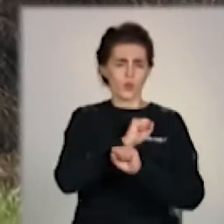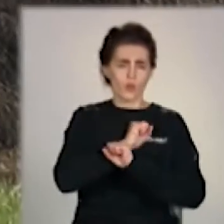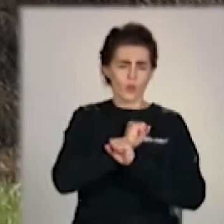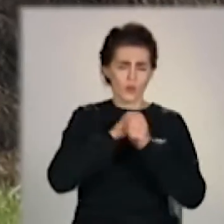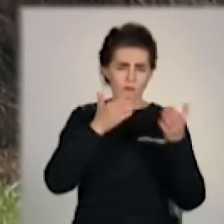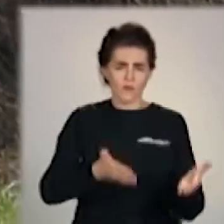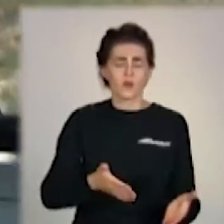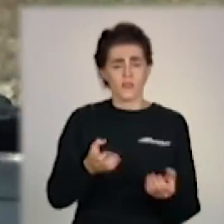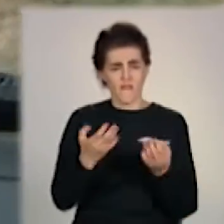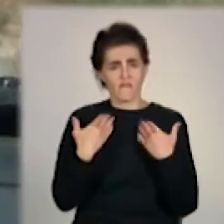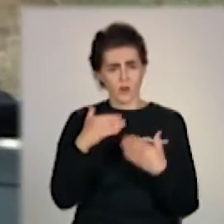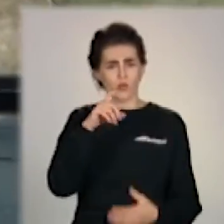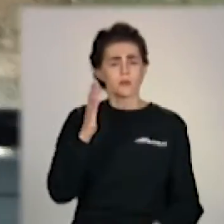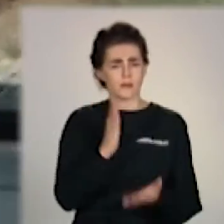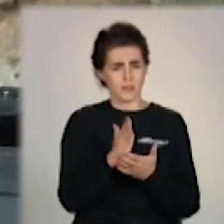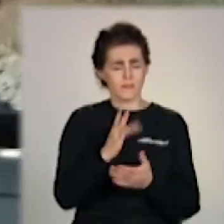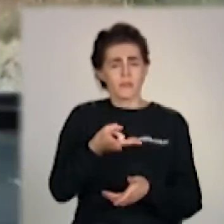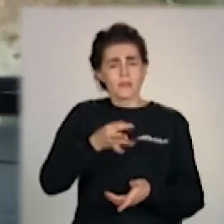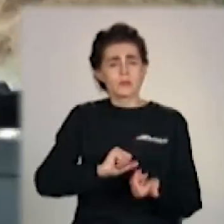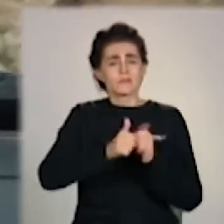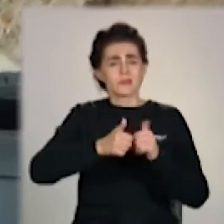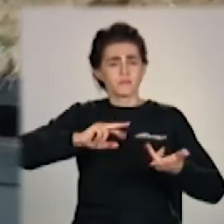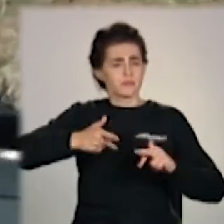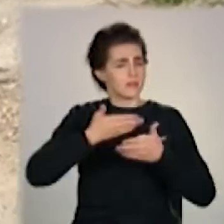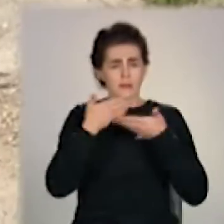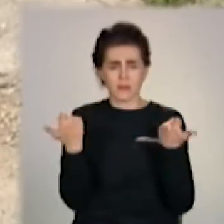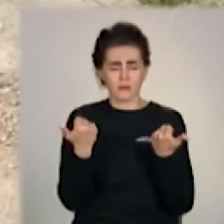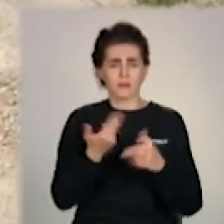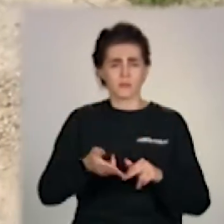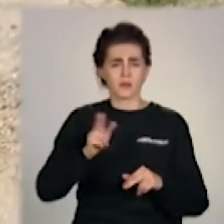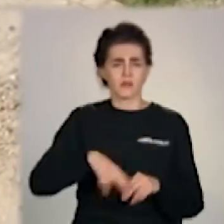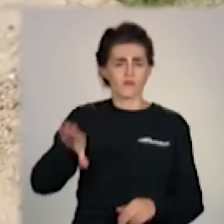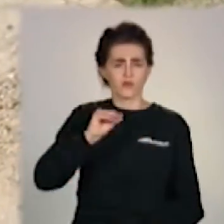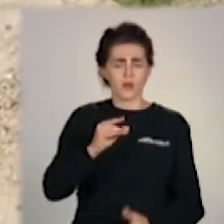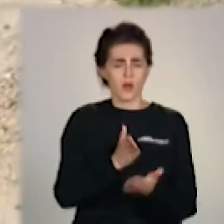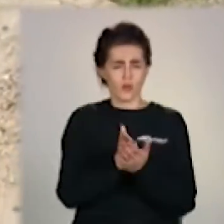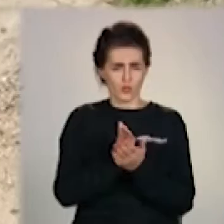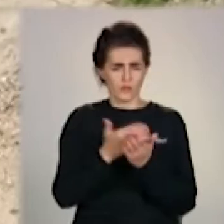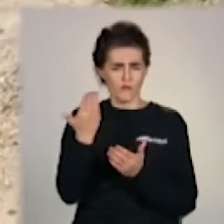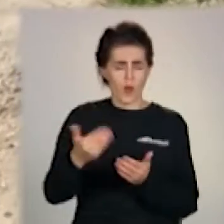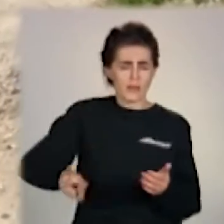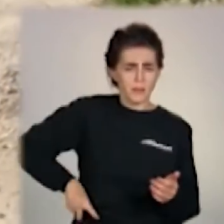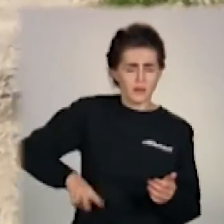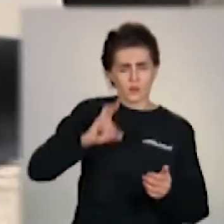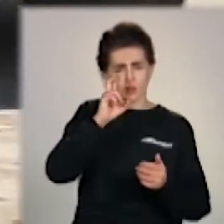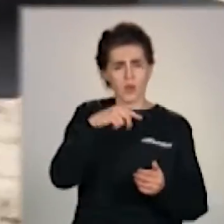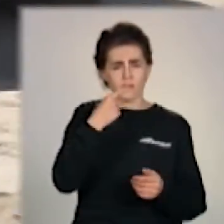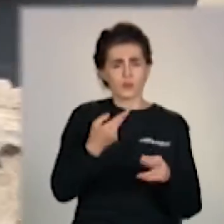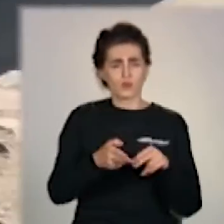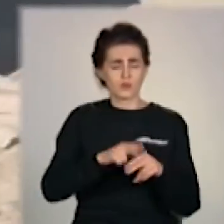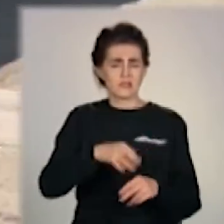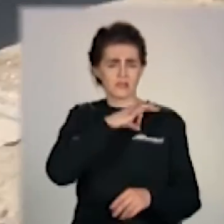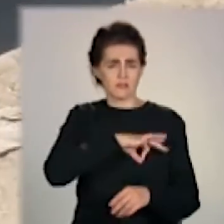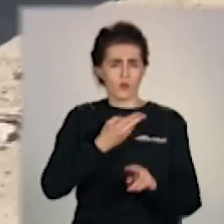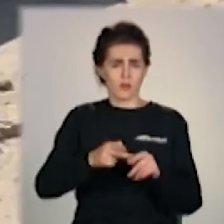вихідні є люди. Та альтернативи поки немає. У райдержадміністрації просять користуватися саме цим схилом,